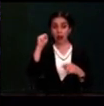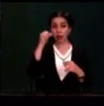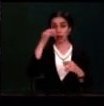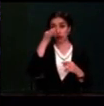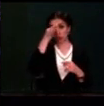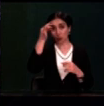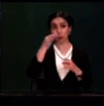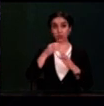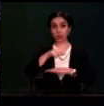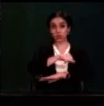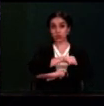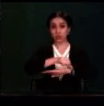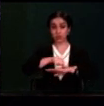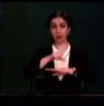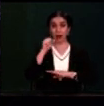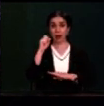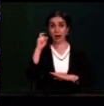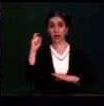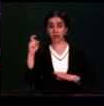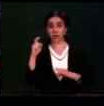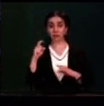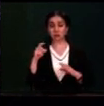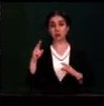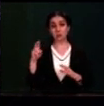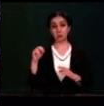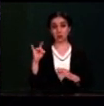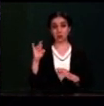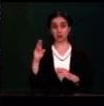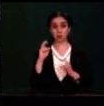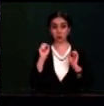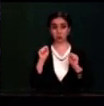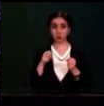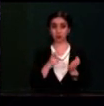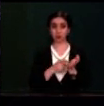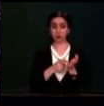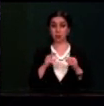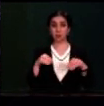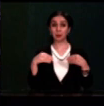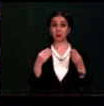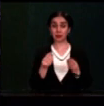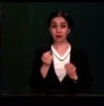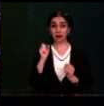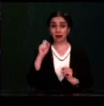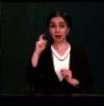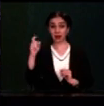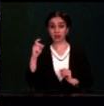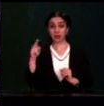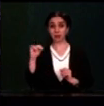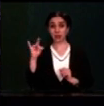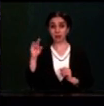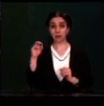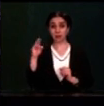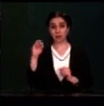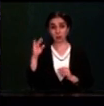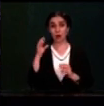chizig'imiz AH ga ham perpendikulyar ekanligini isbotlashimiz kerak. Berilgan AH perpendikulyar,